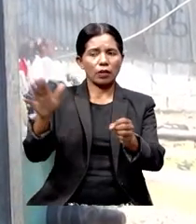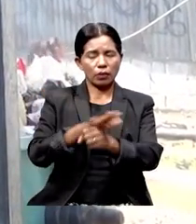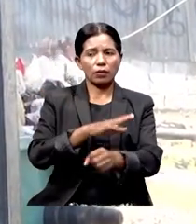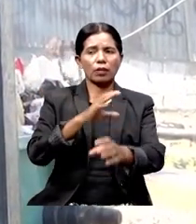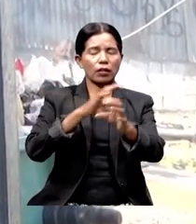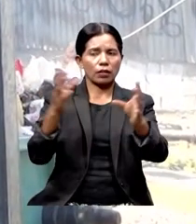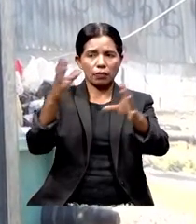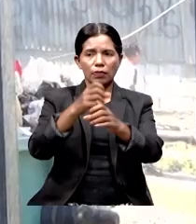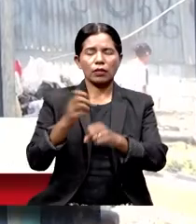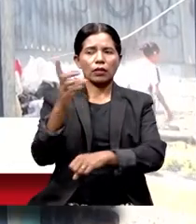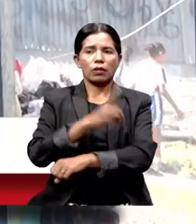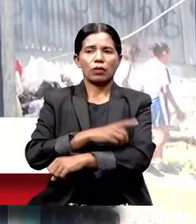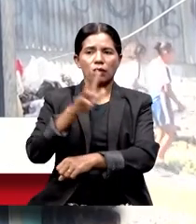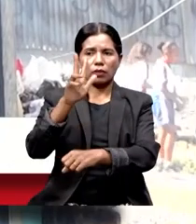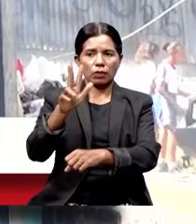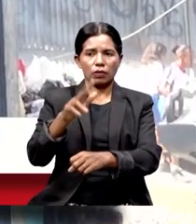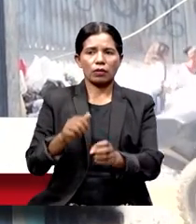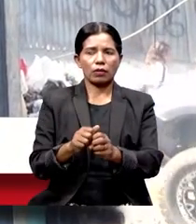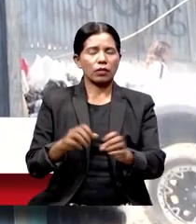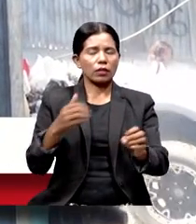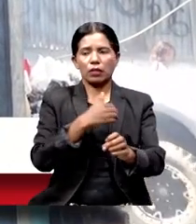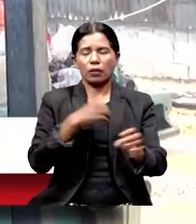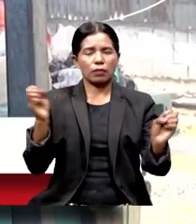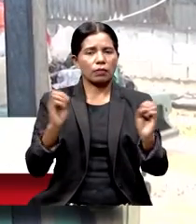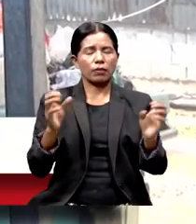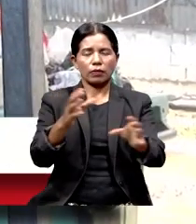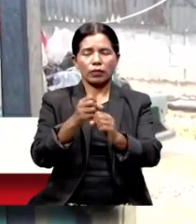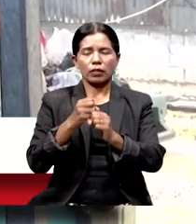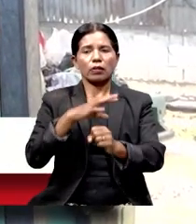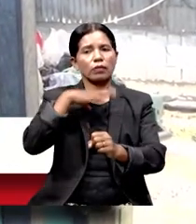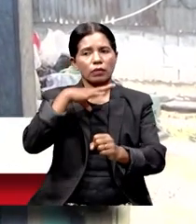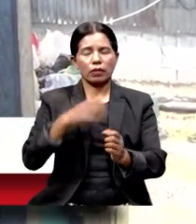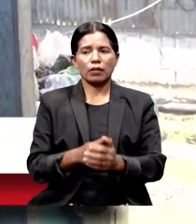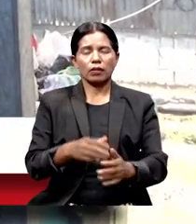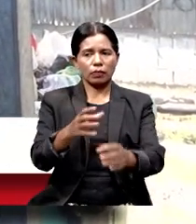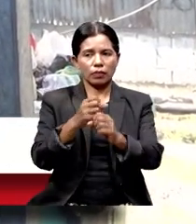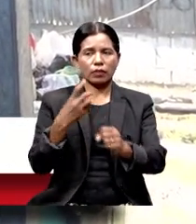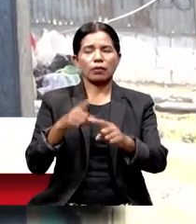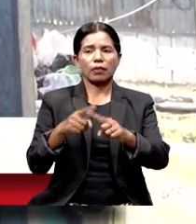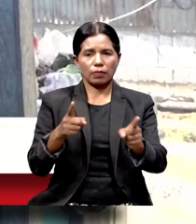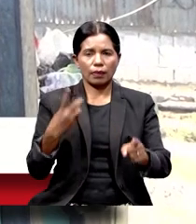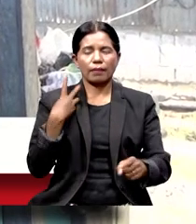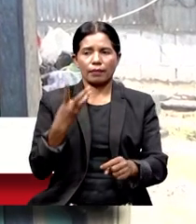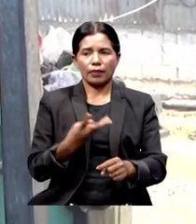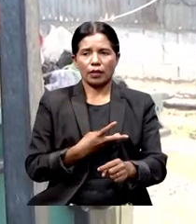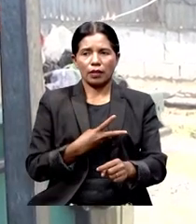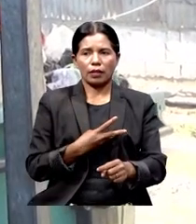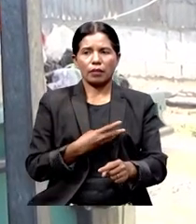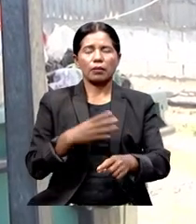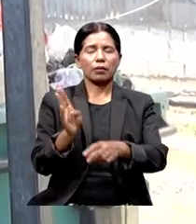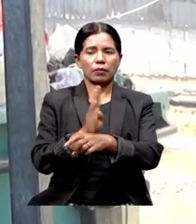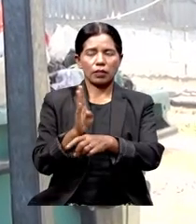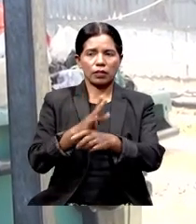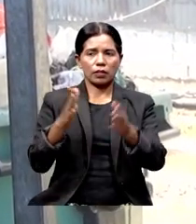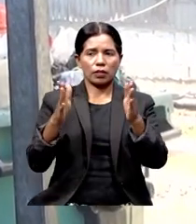Durante loron tuh minelaran nih teman ini memang tidak kuat. Tapi mai buat mai be kami negosiasi anti pangkasan ya